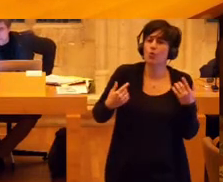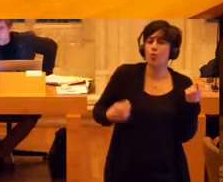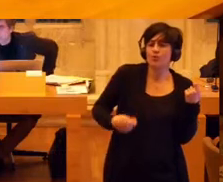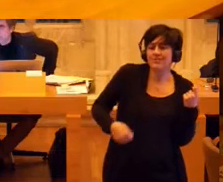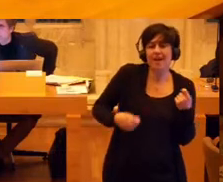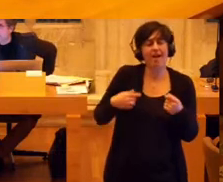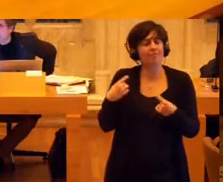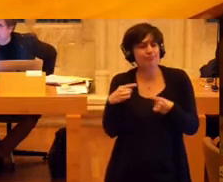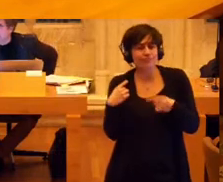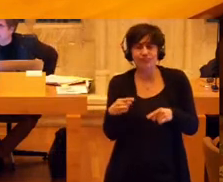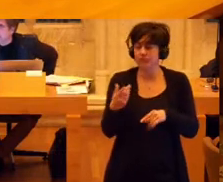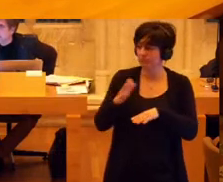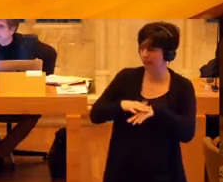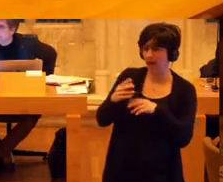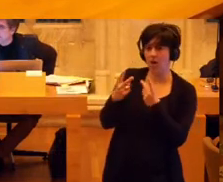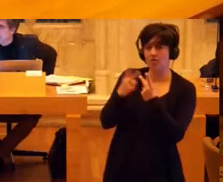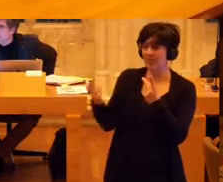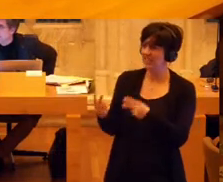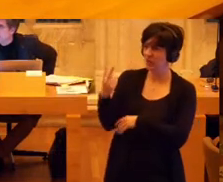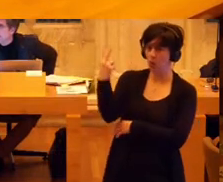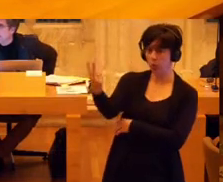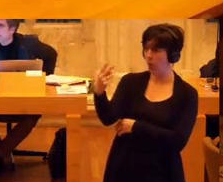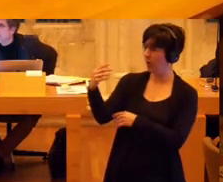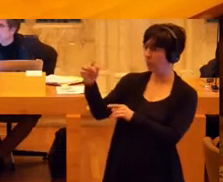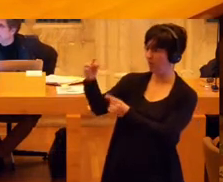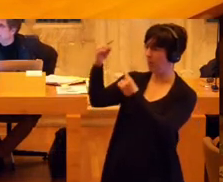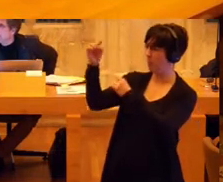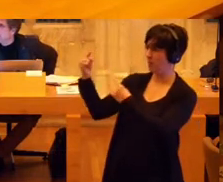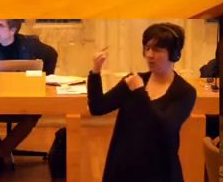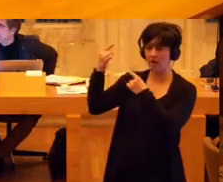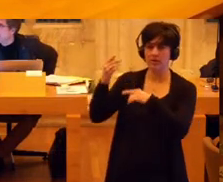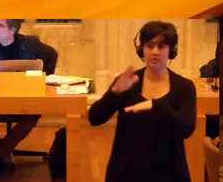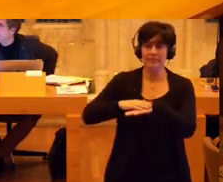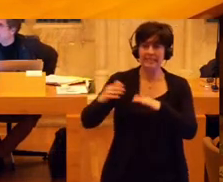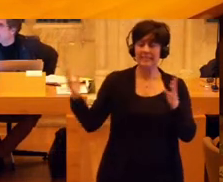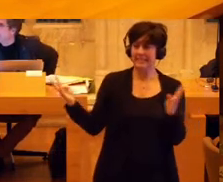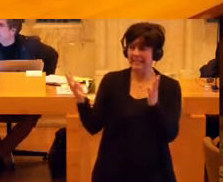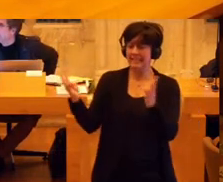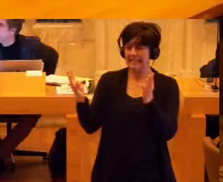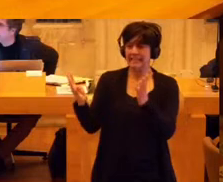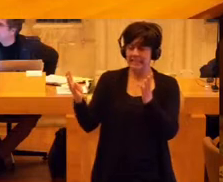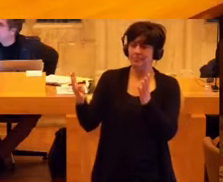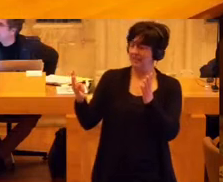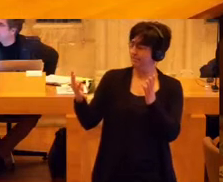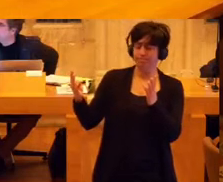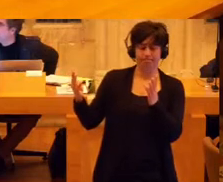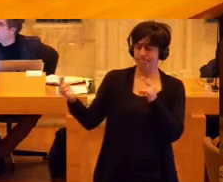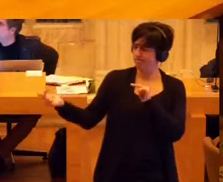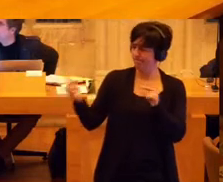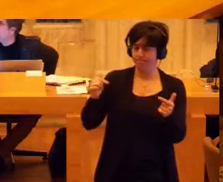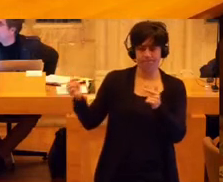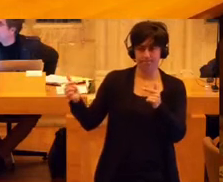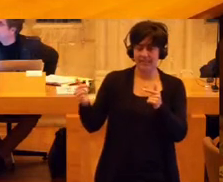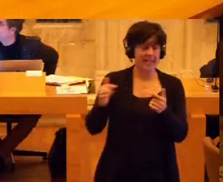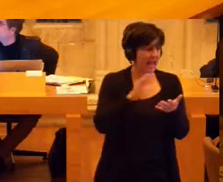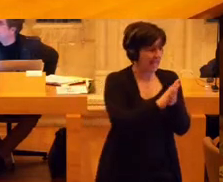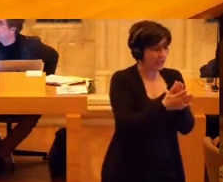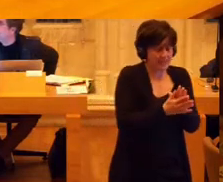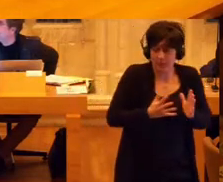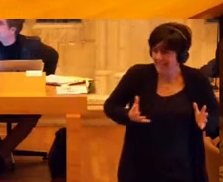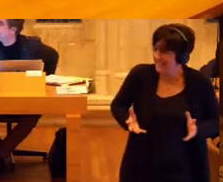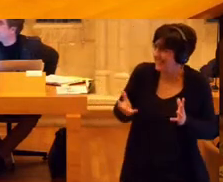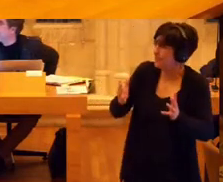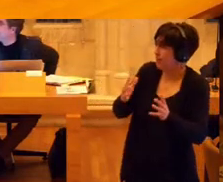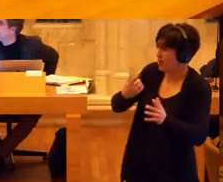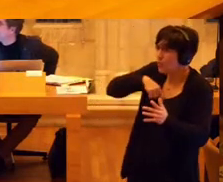Deux voisins se plaignaient du bruit généré. Ils n'ont pas réussi à trouver un accord malgré les efforts qu'a pu porter l'association pour s'adapter,